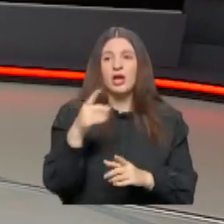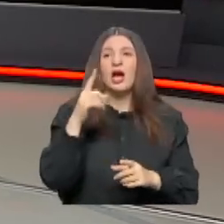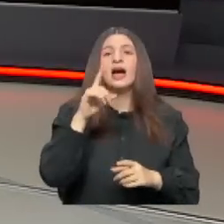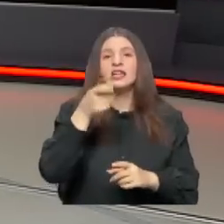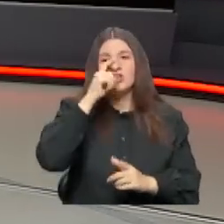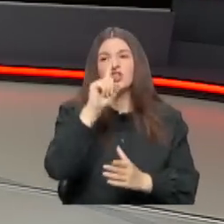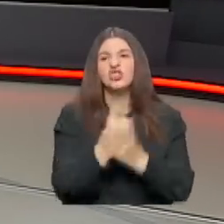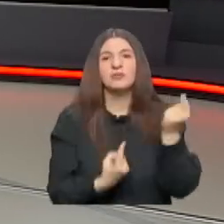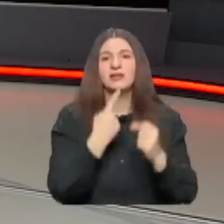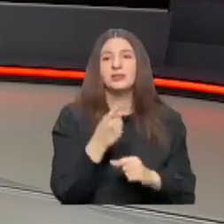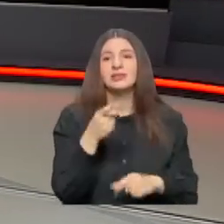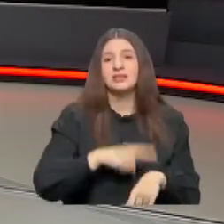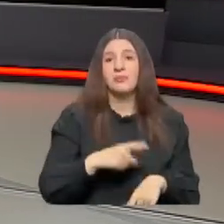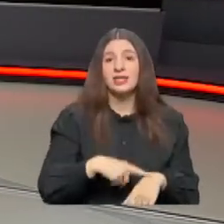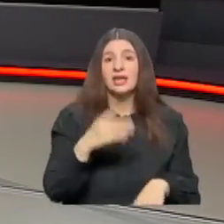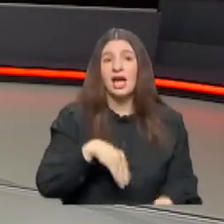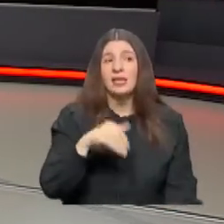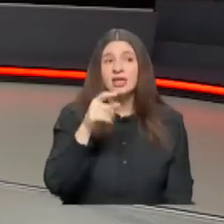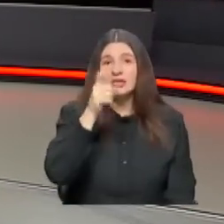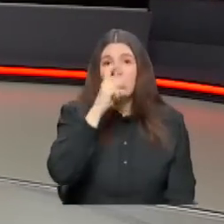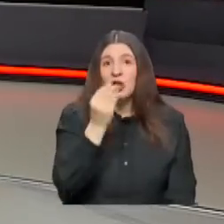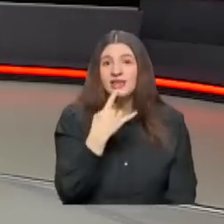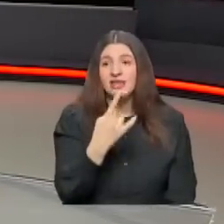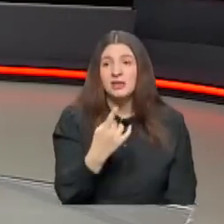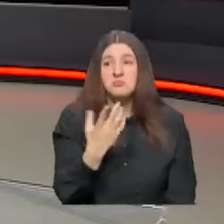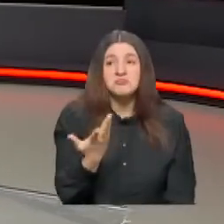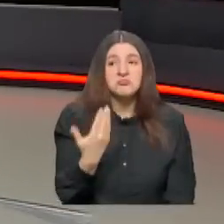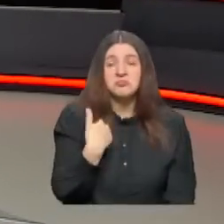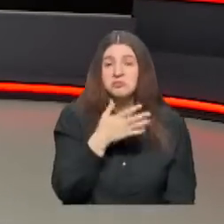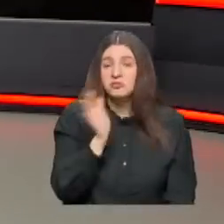dedi. Kral olarak neyi kastettiğini ben bilmiyorum.